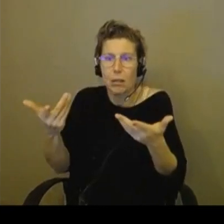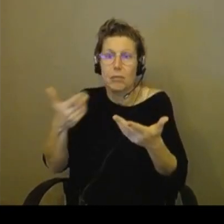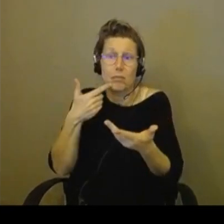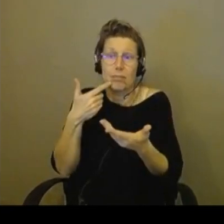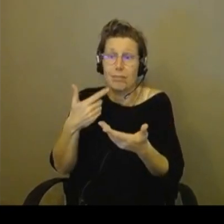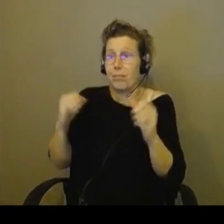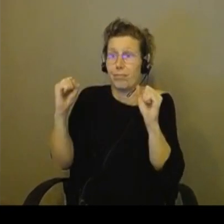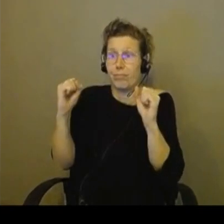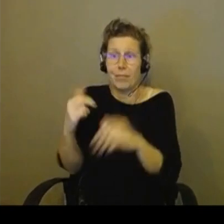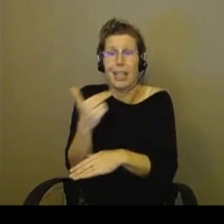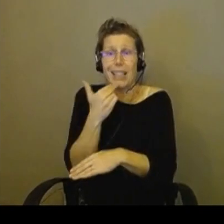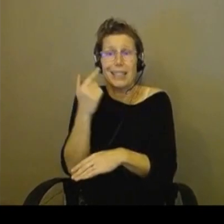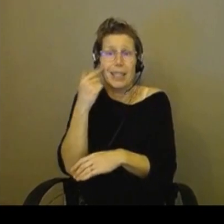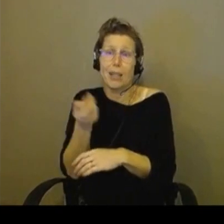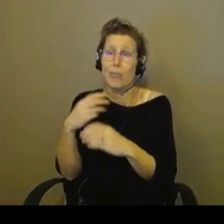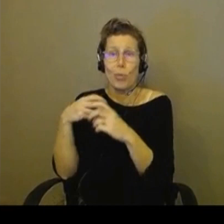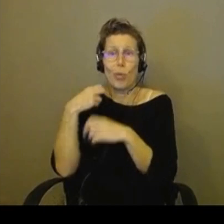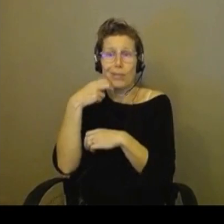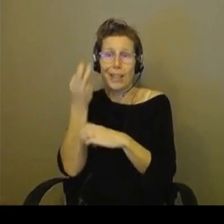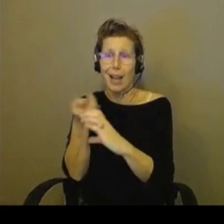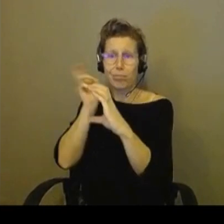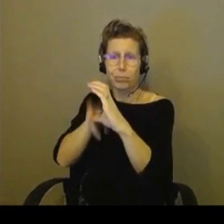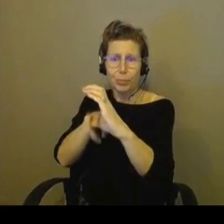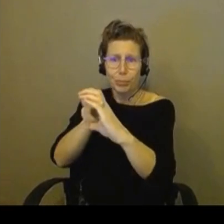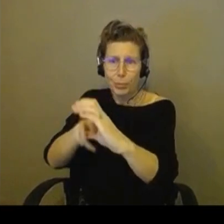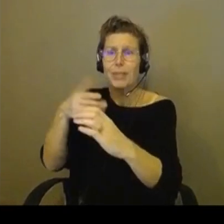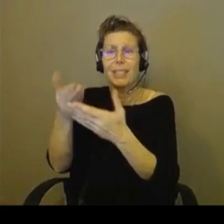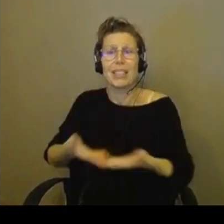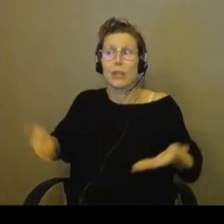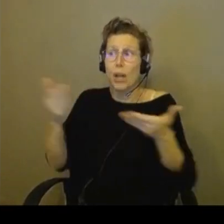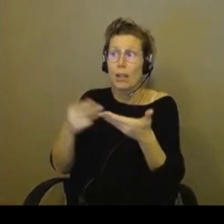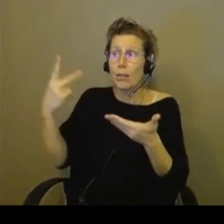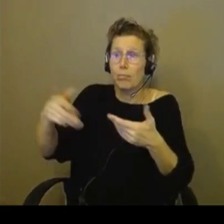beaucoup pour cette intervention qu'on peut applaudir, bien évidemment.